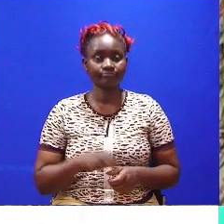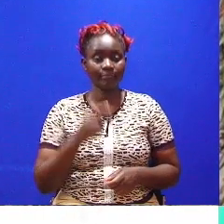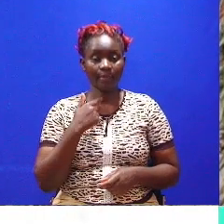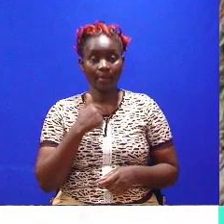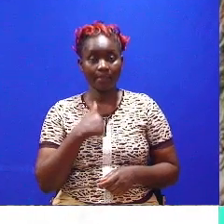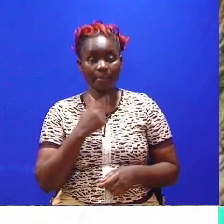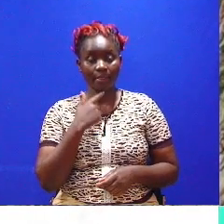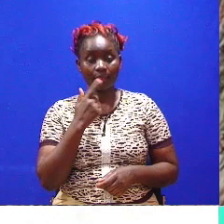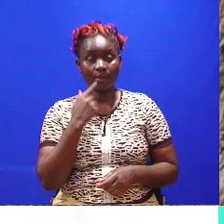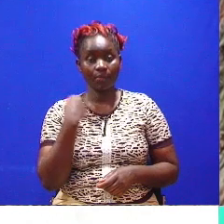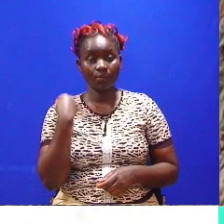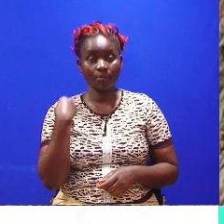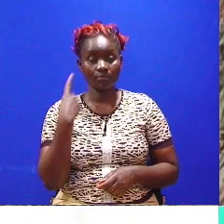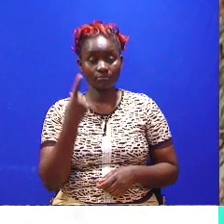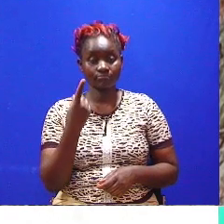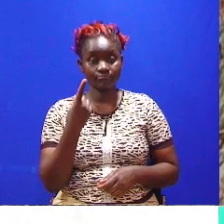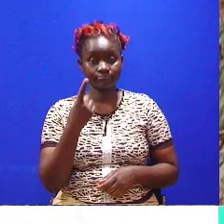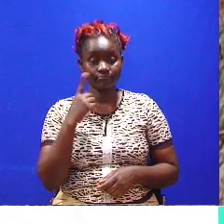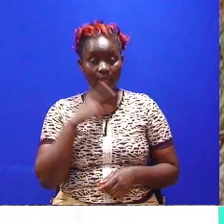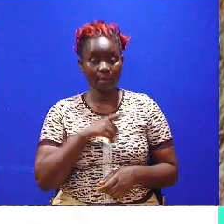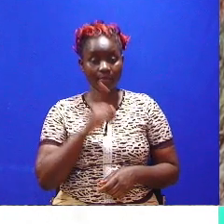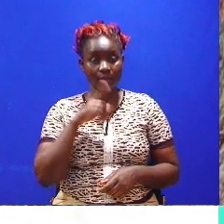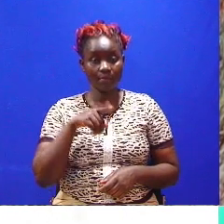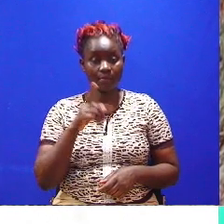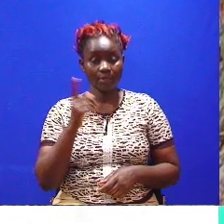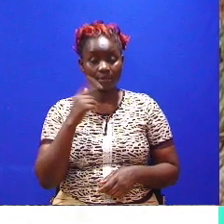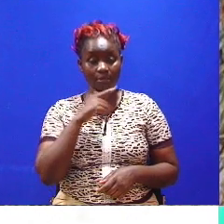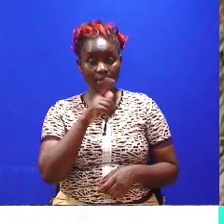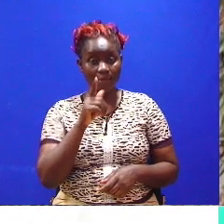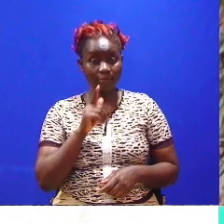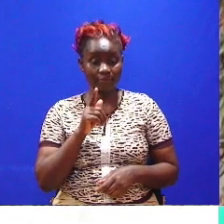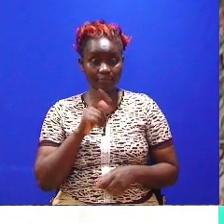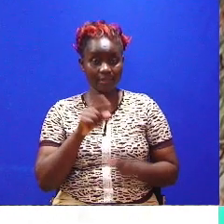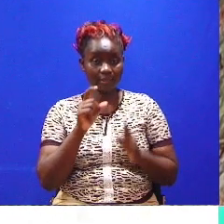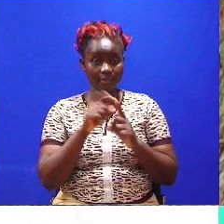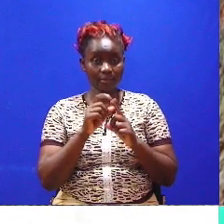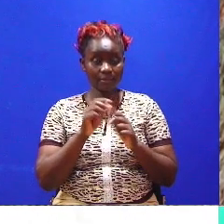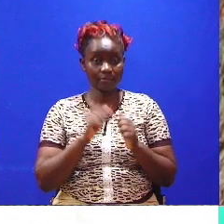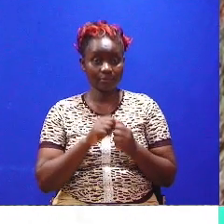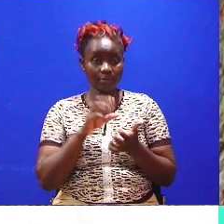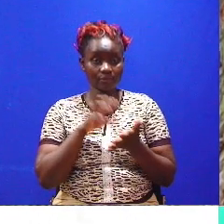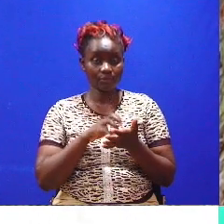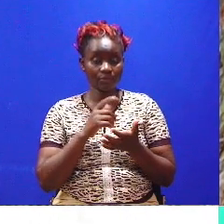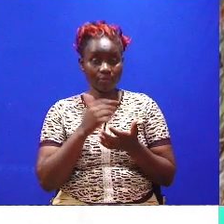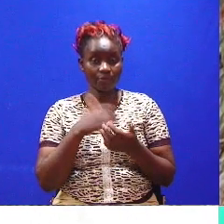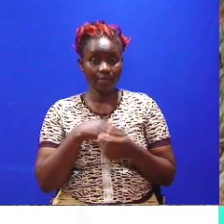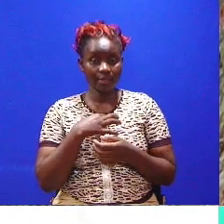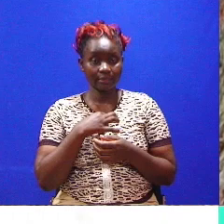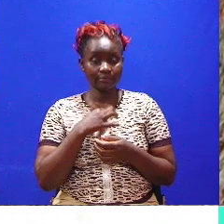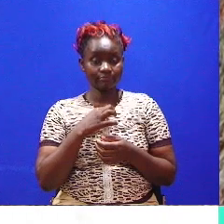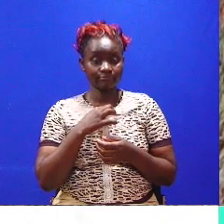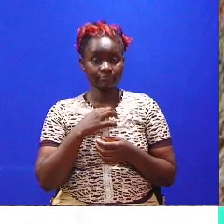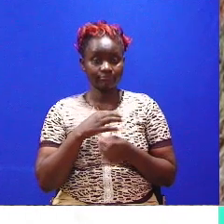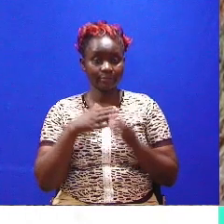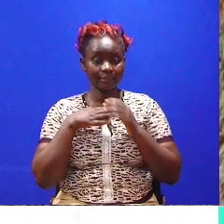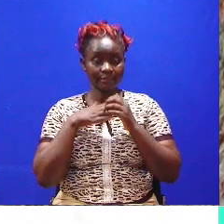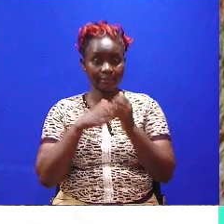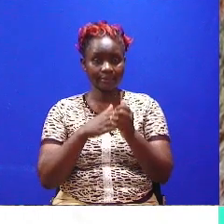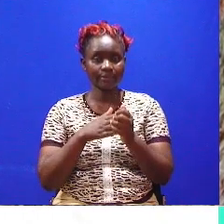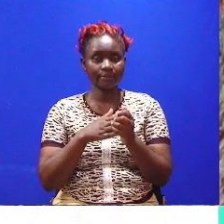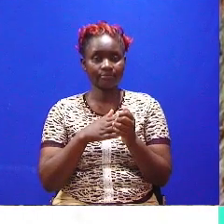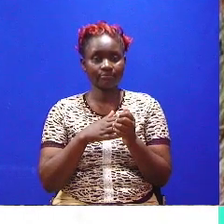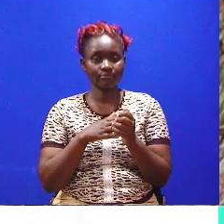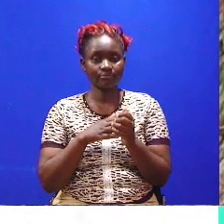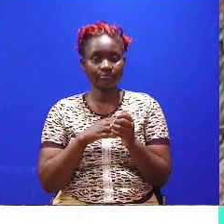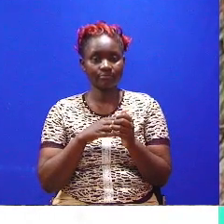ke mongkilina I strongly condemn. Ungo kila gelie ke tendo kiligio kubugata abara hii chishati nda atewe ya bantuwa ituwe